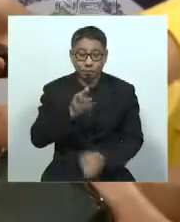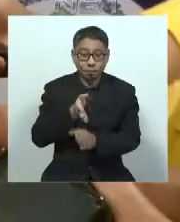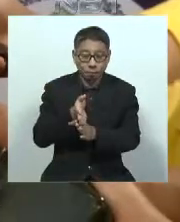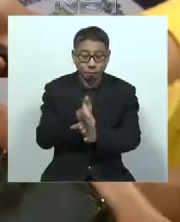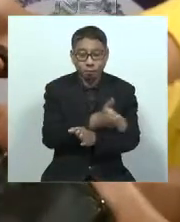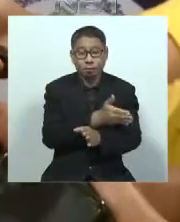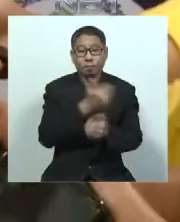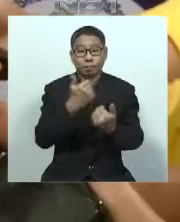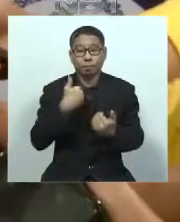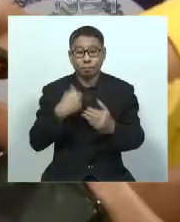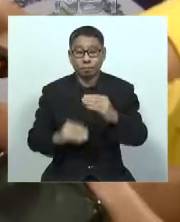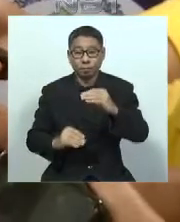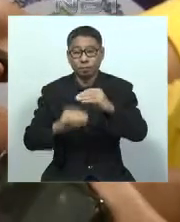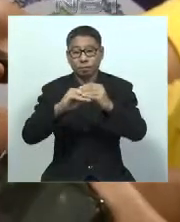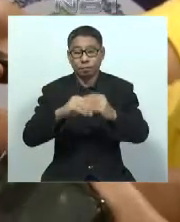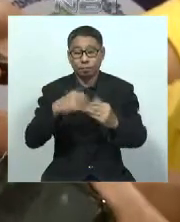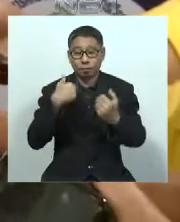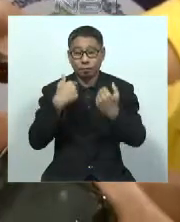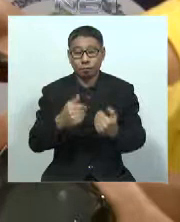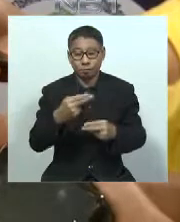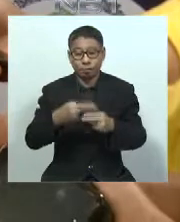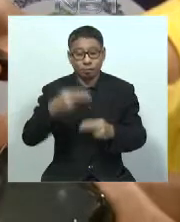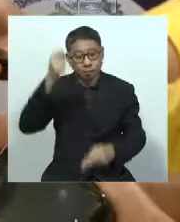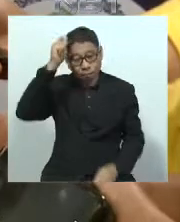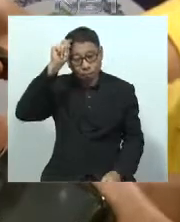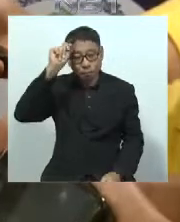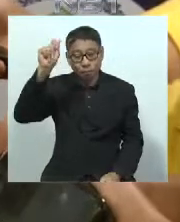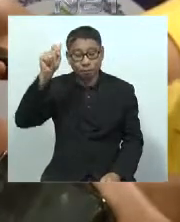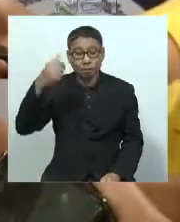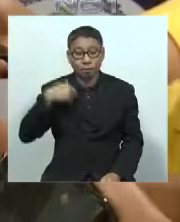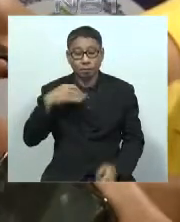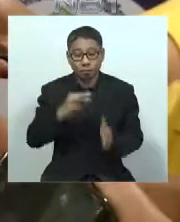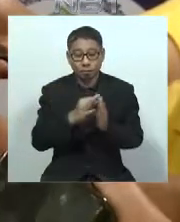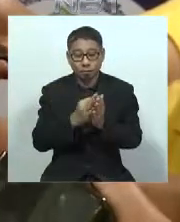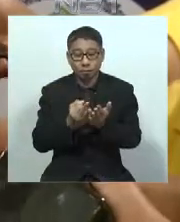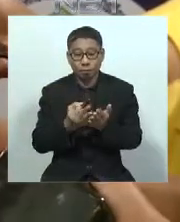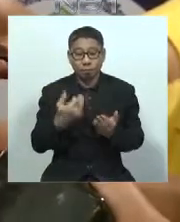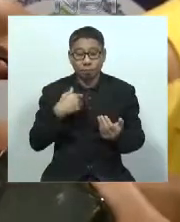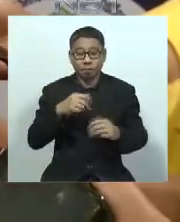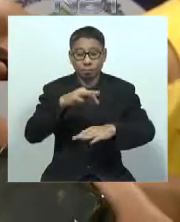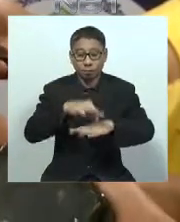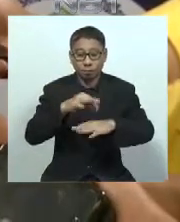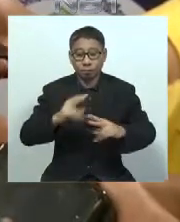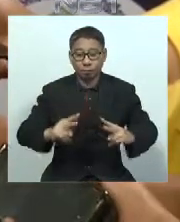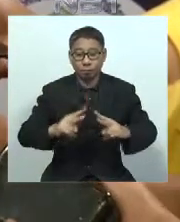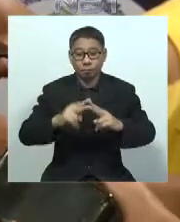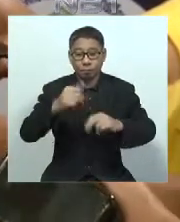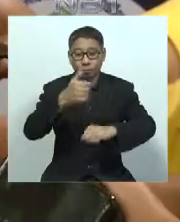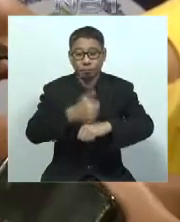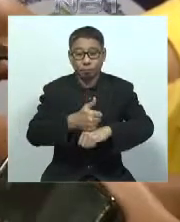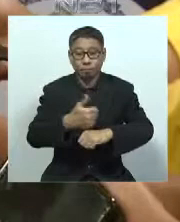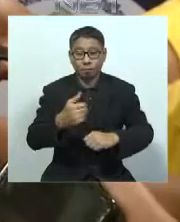หน้านี้แล้วก็มันไปเพิ่มเชื้อไฟตรงที่คุณอุตมะสาวนายนเนี่ยมาโพสต์ Facebook ว่าตำแหน่งรัฐมนตรีเนี่ย